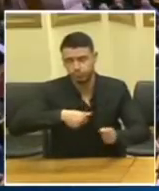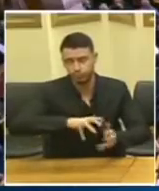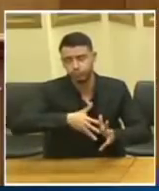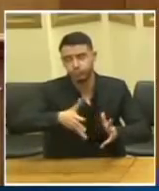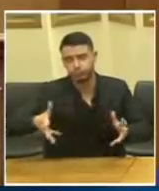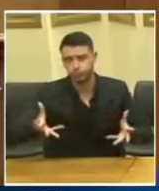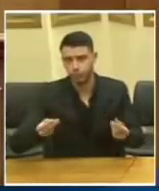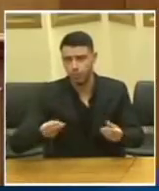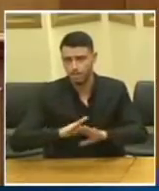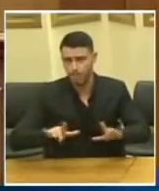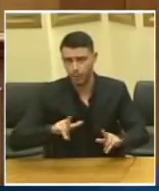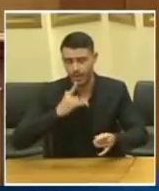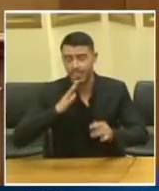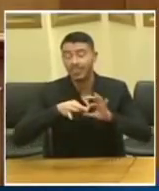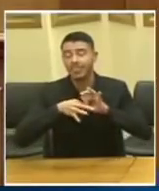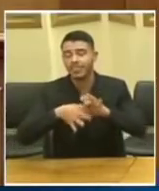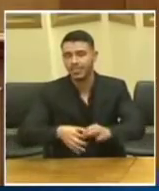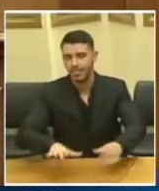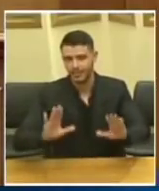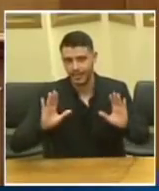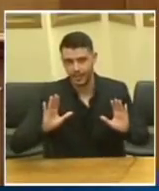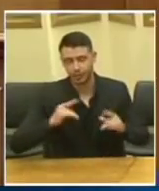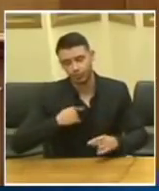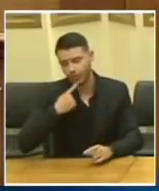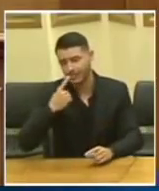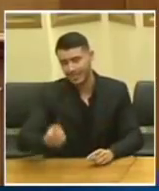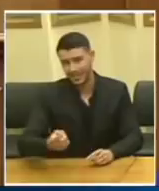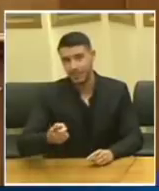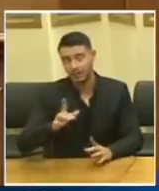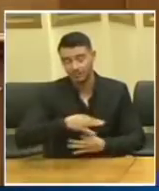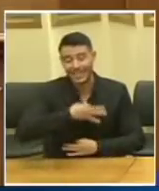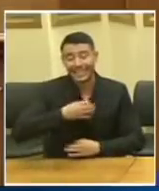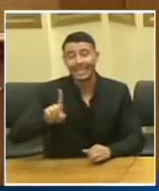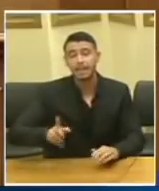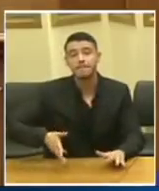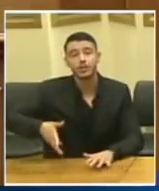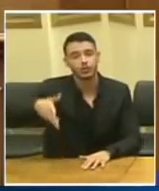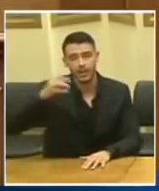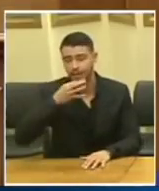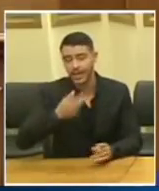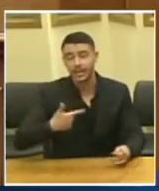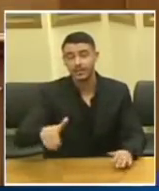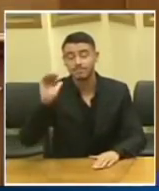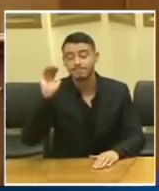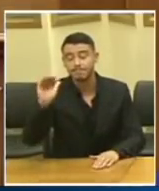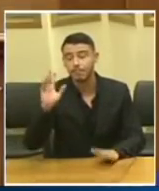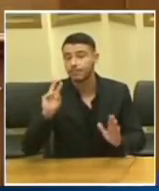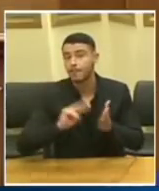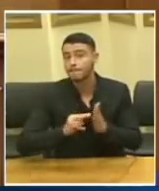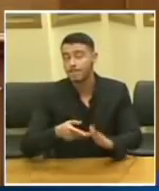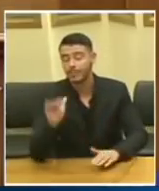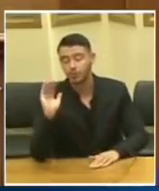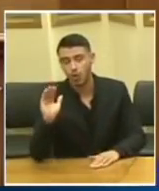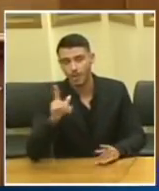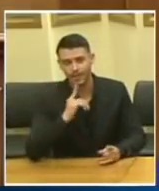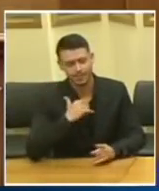δεν θα συνεχίσω. Σας είπα, κύριε Μητσοτάκη, προχθές σας προειδοποίησα ότι θα είναι λίγο επώδυνη για σας αυτή η συνεδρίαση.